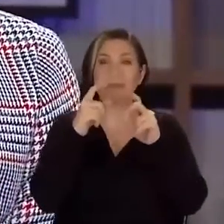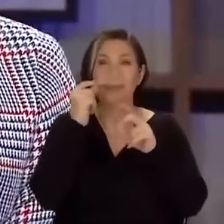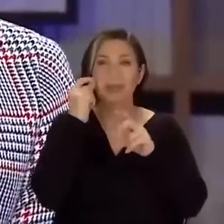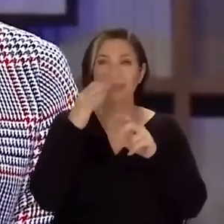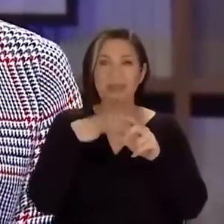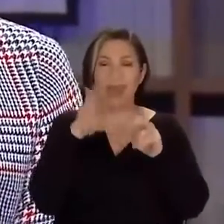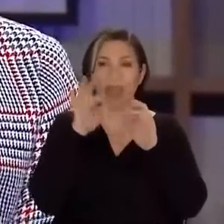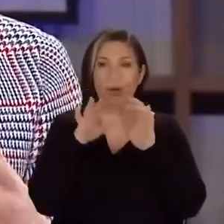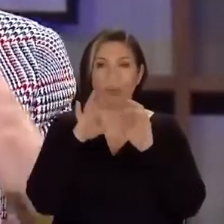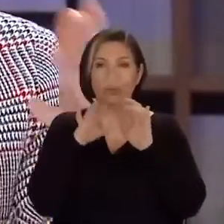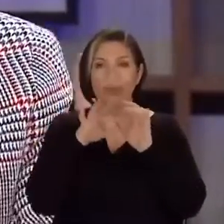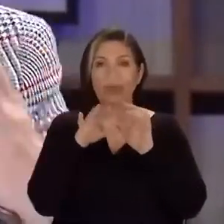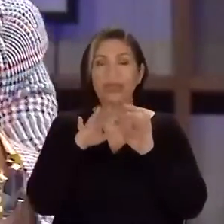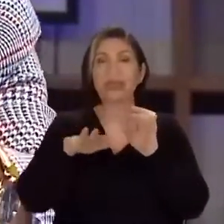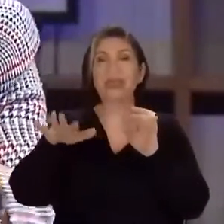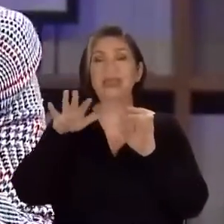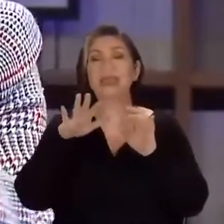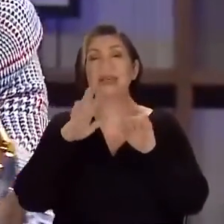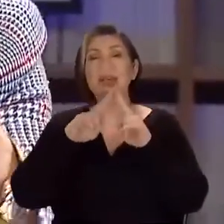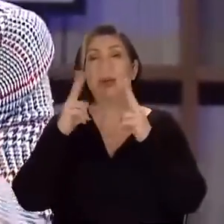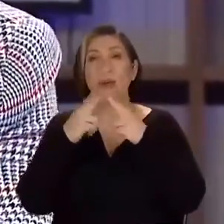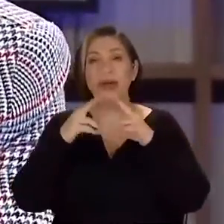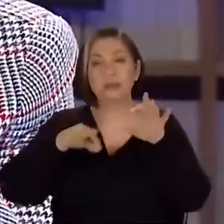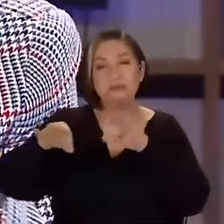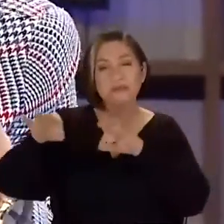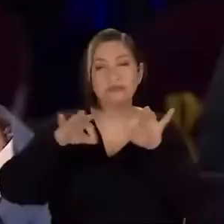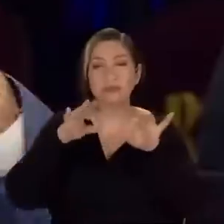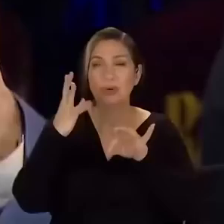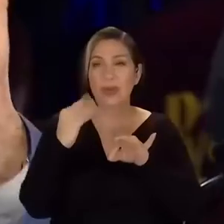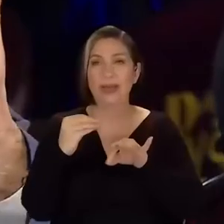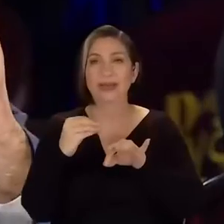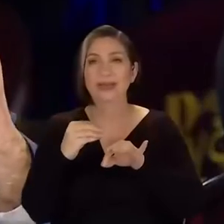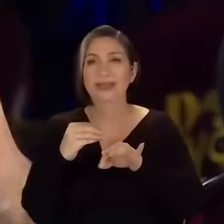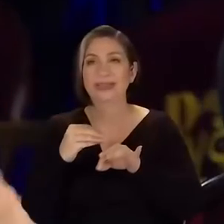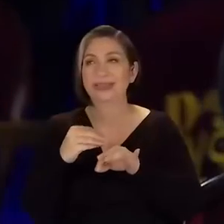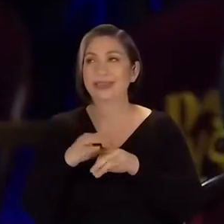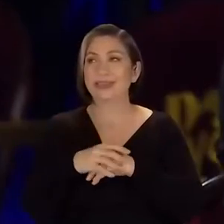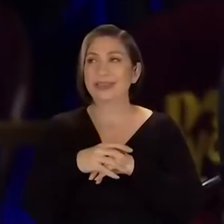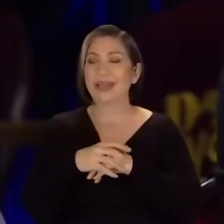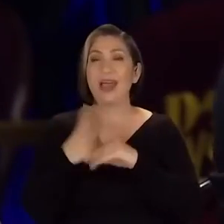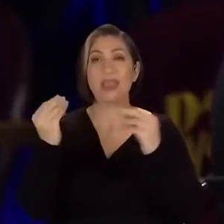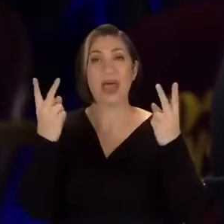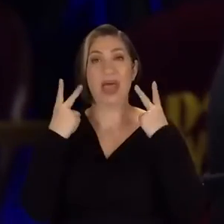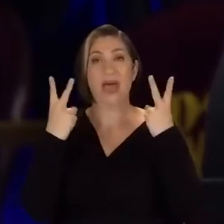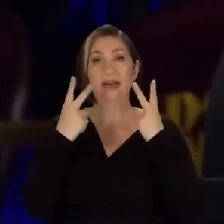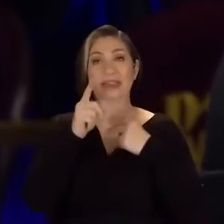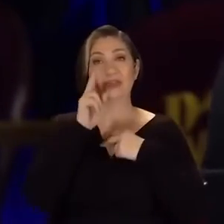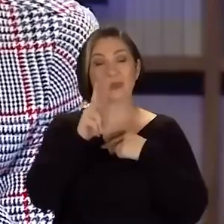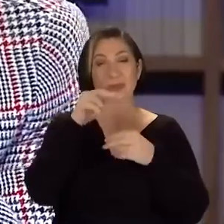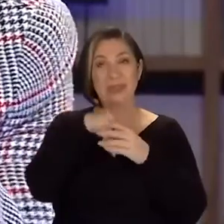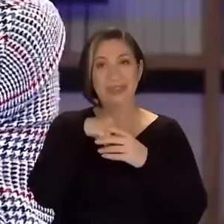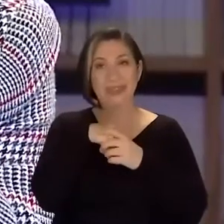aramızda ekonomist ve global stratejist olarak en havalı siz. Doğduğu geliyor değil mi? En havalı siz göründüğünüz